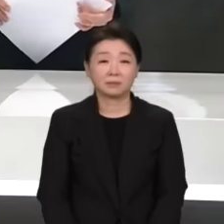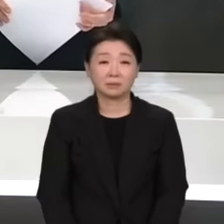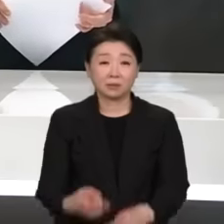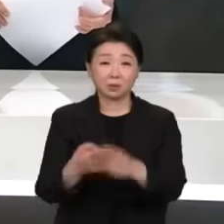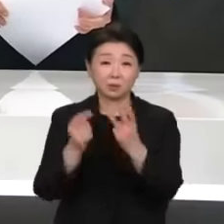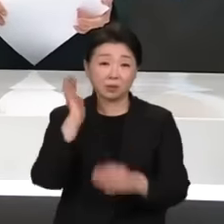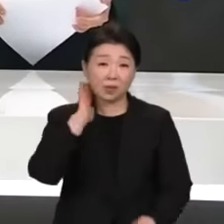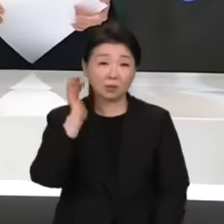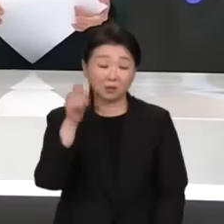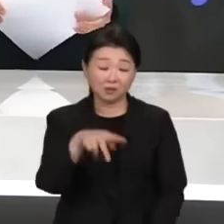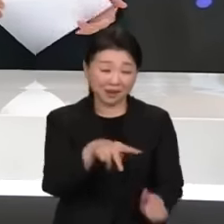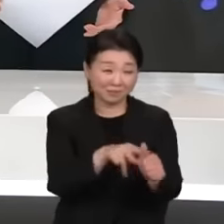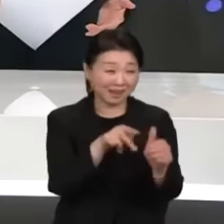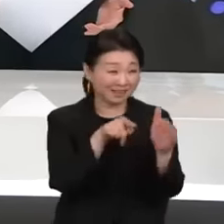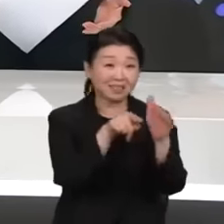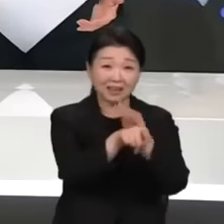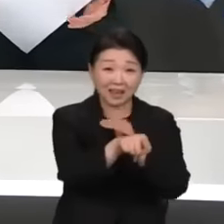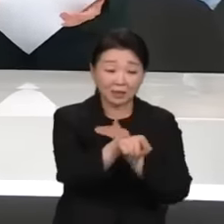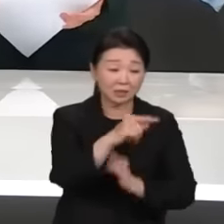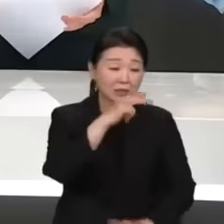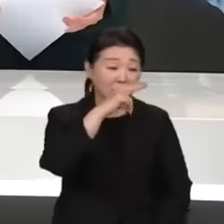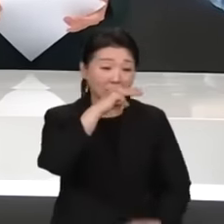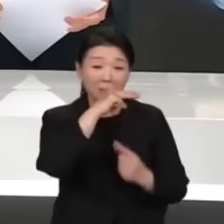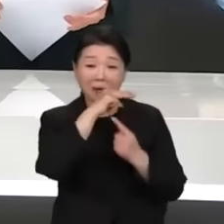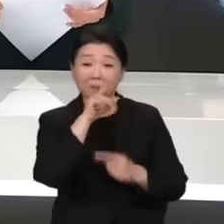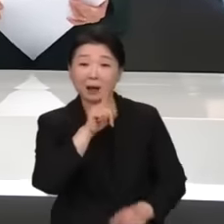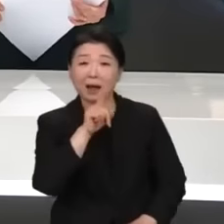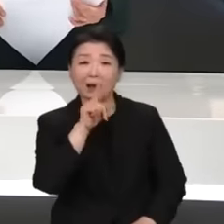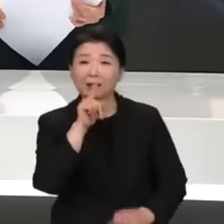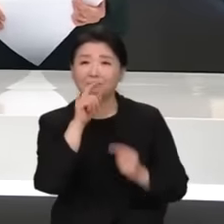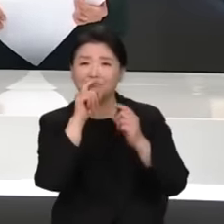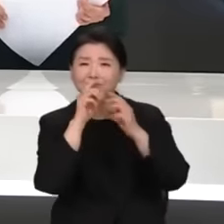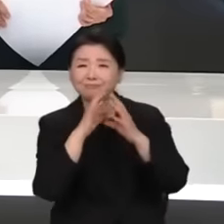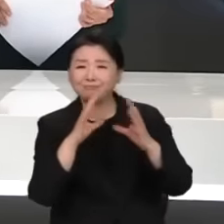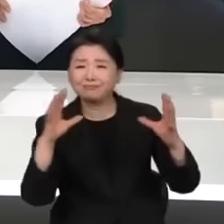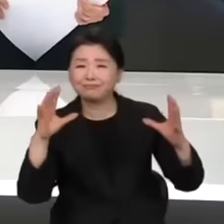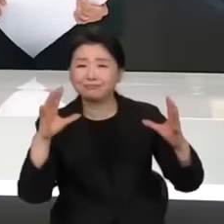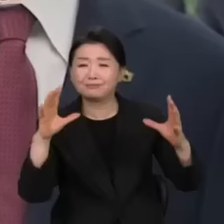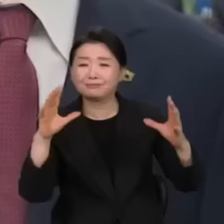윤석열 대통령이 마트를 찾아 대파를 두고 한 말이 논란이 되고 있습니다.